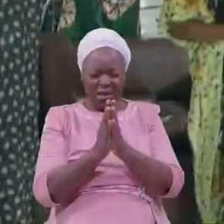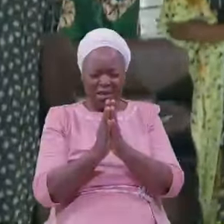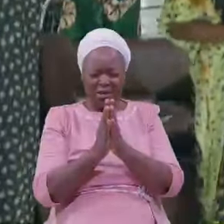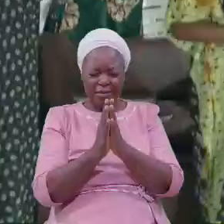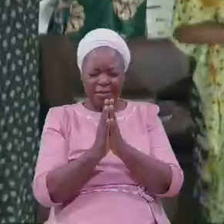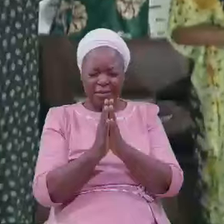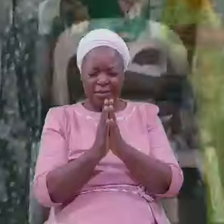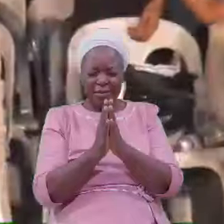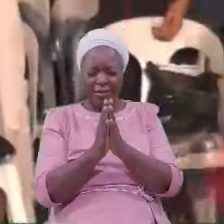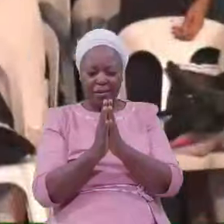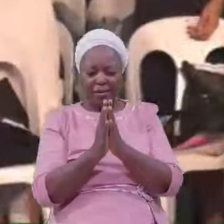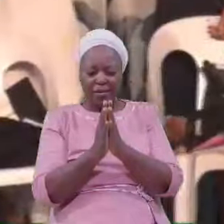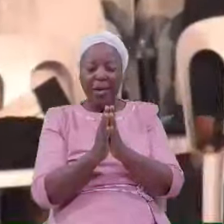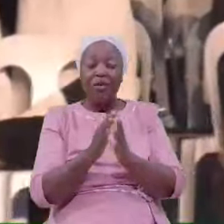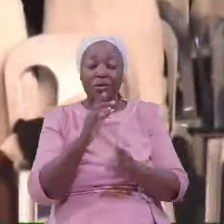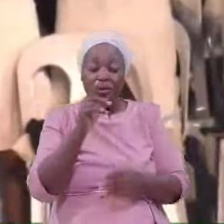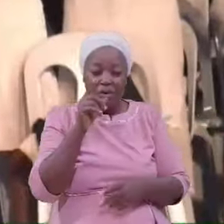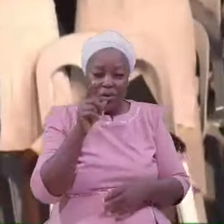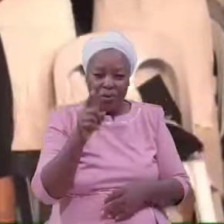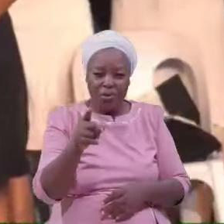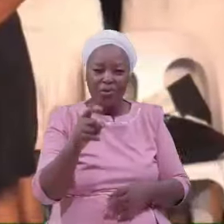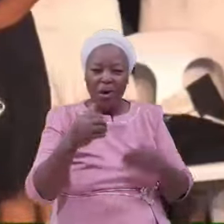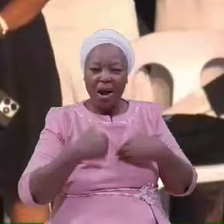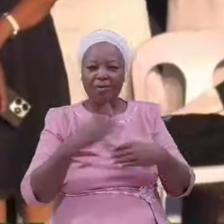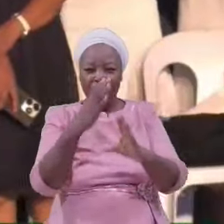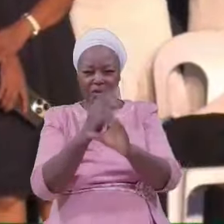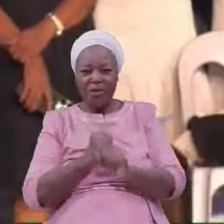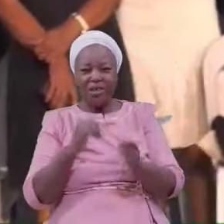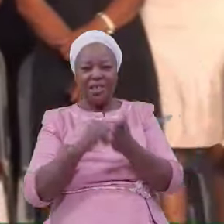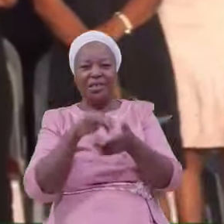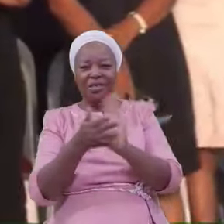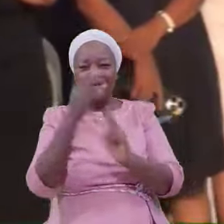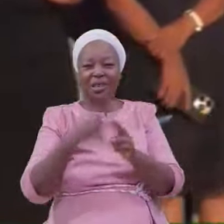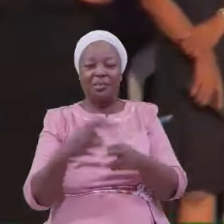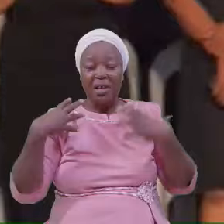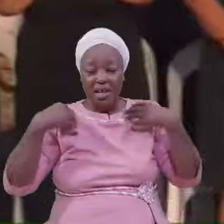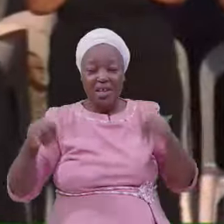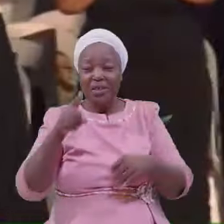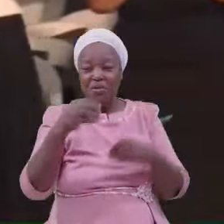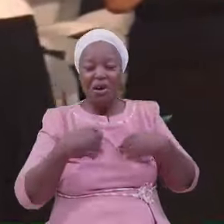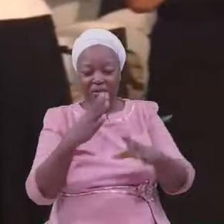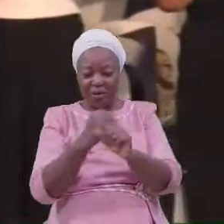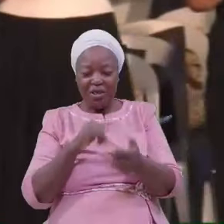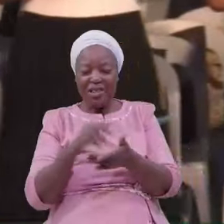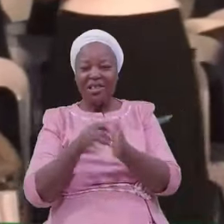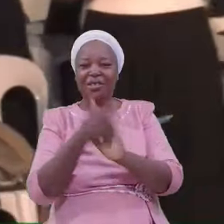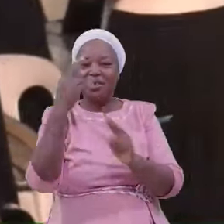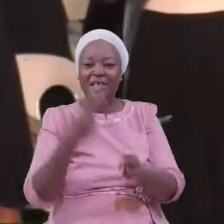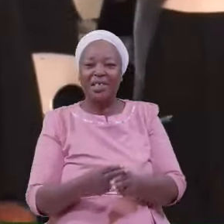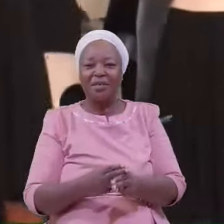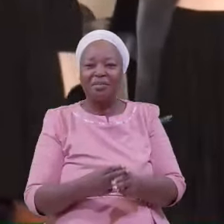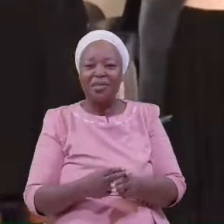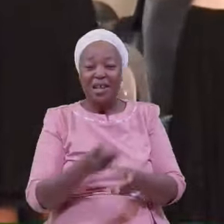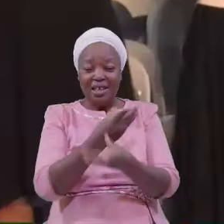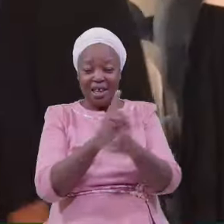Amen. You have got it. Healing, you have got it. Amen. Deliverance, you